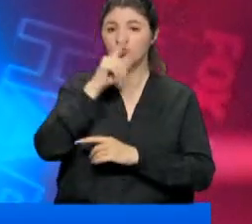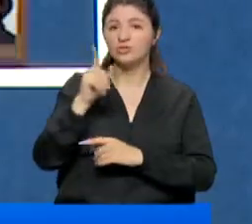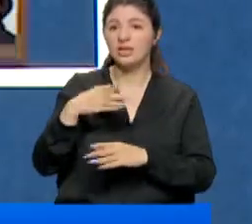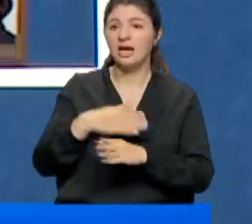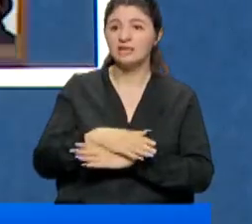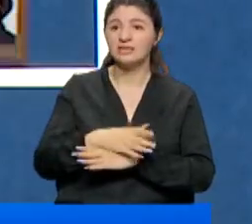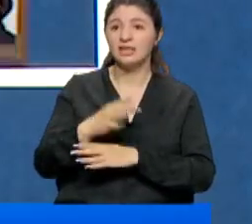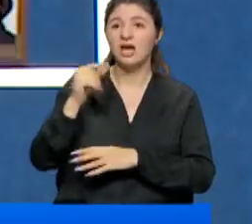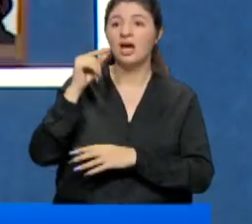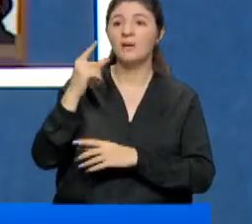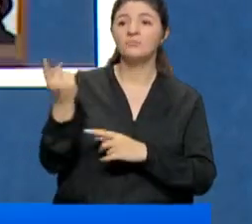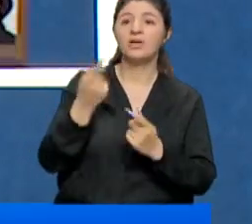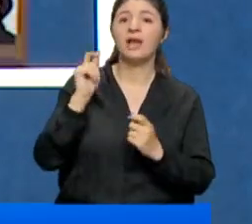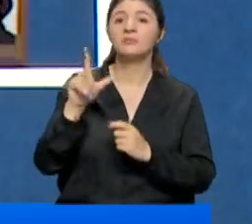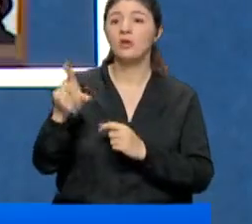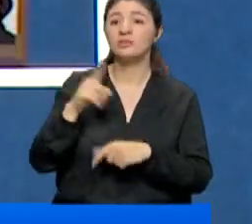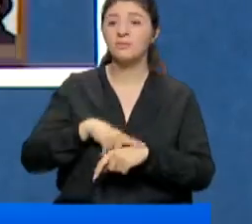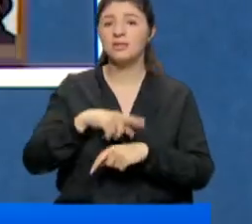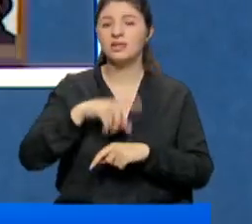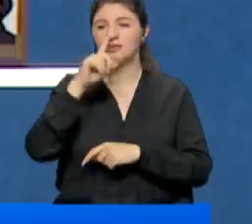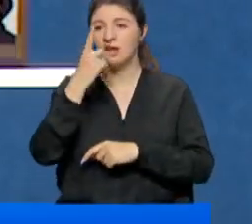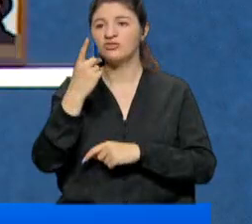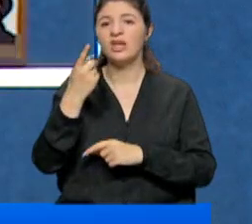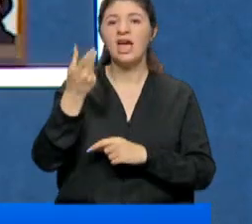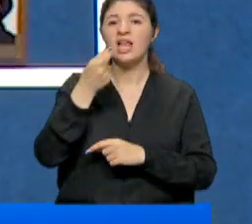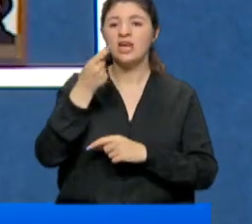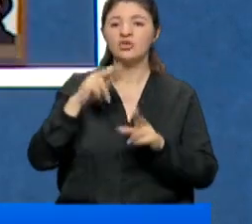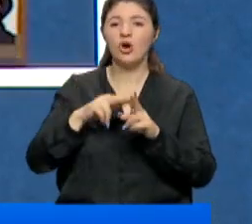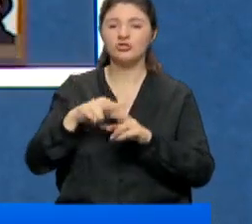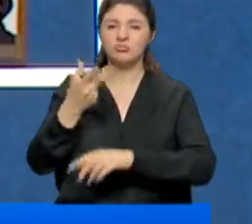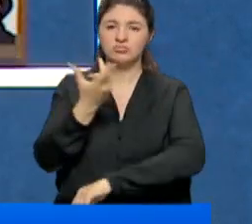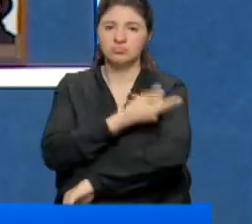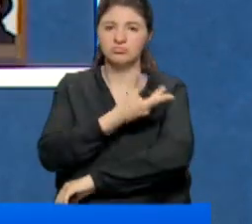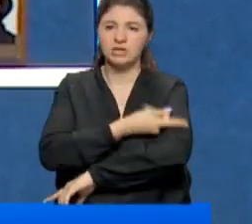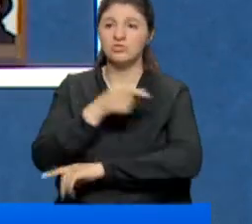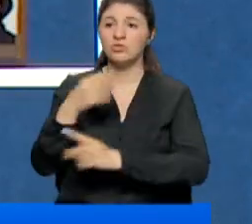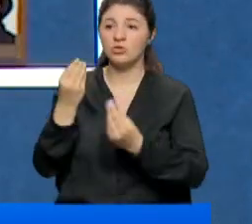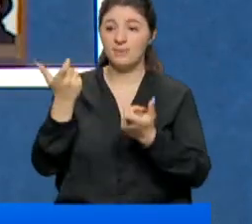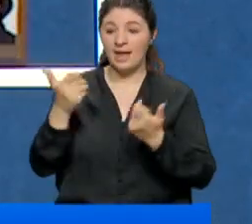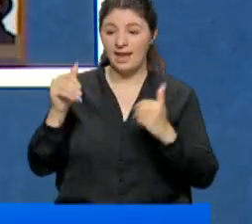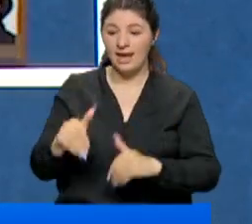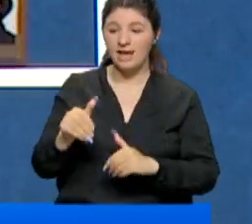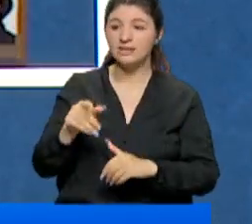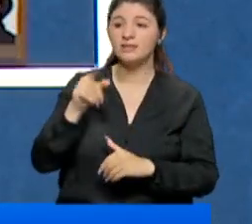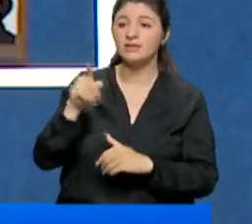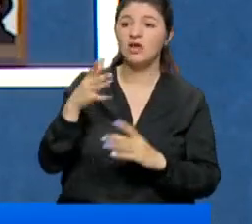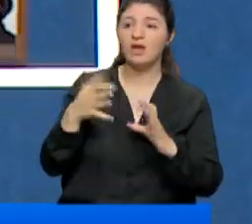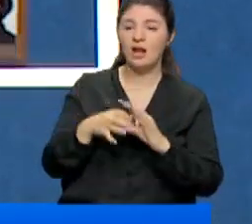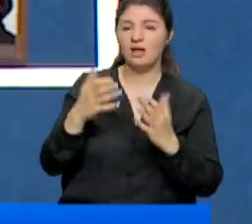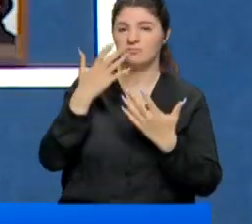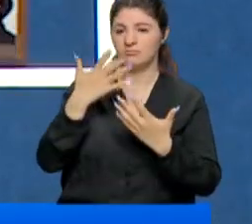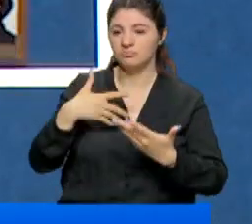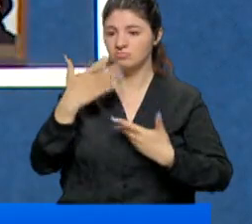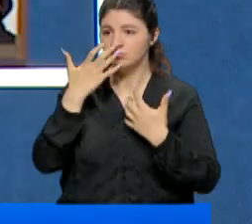asıl olarak birşeyler yapılmalı o zamanlar bir tek kortizon kullanıyorduk şimdi çok güzel bir yere geldik sizin de onunla